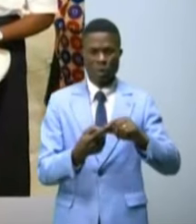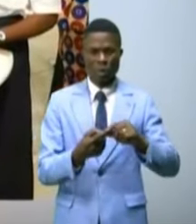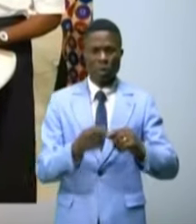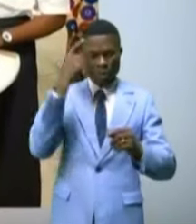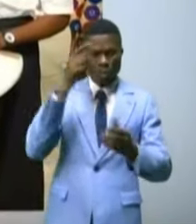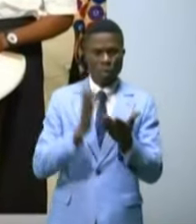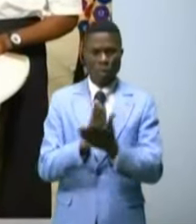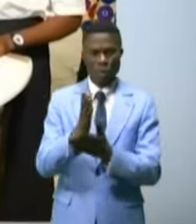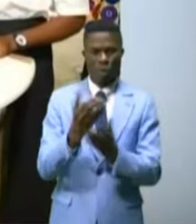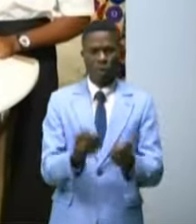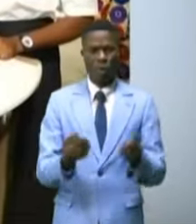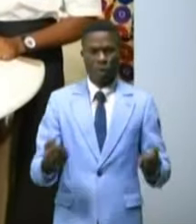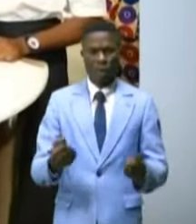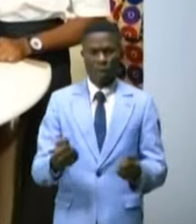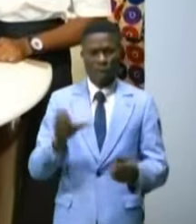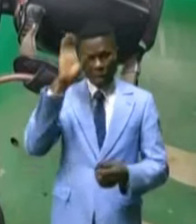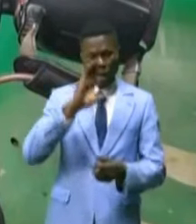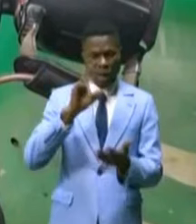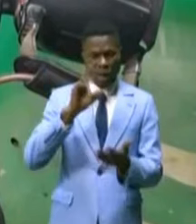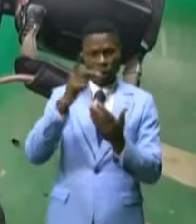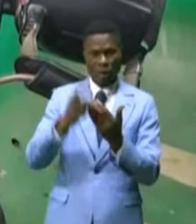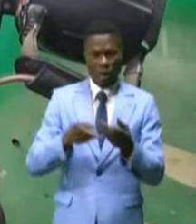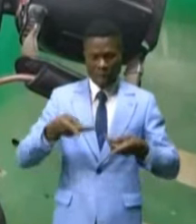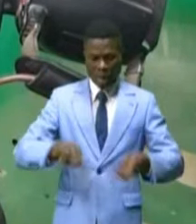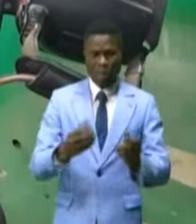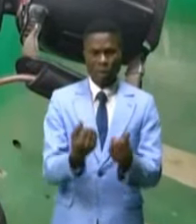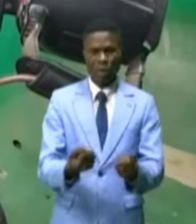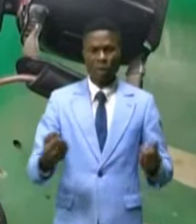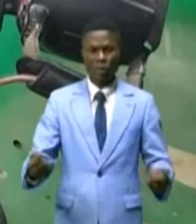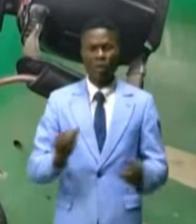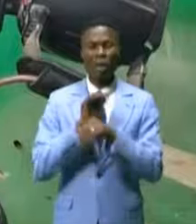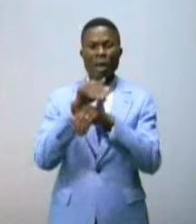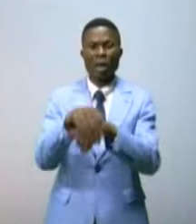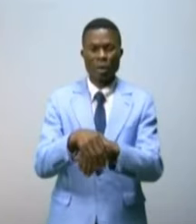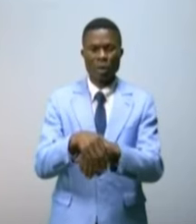l'enfant à revoir leur grille pour permettre aux enfants de